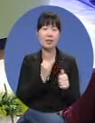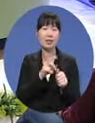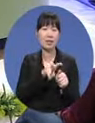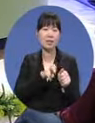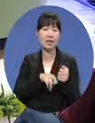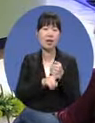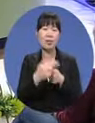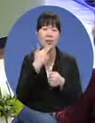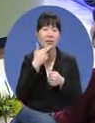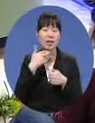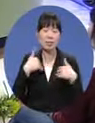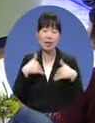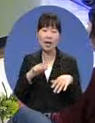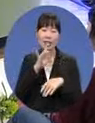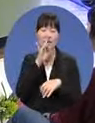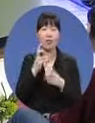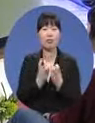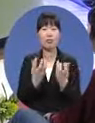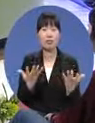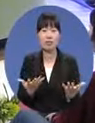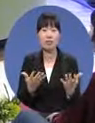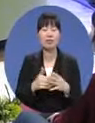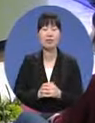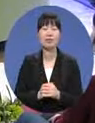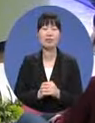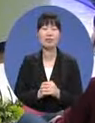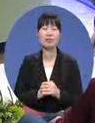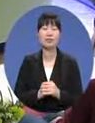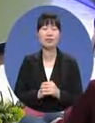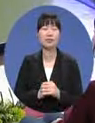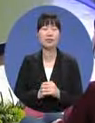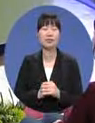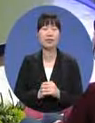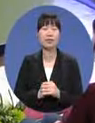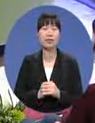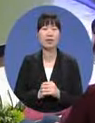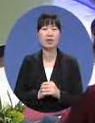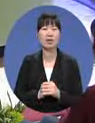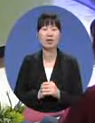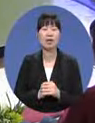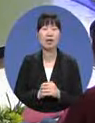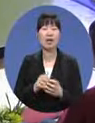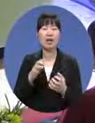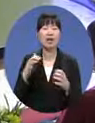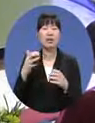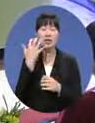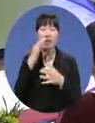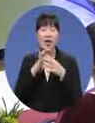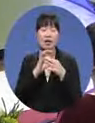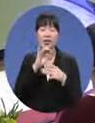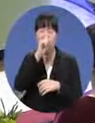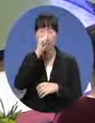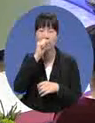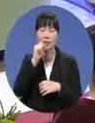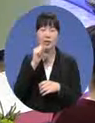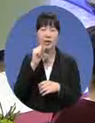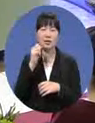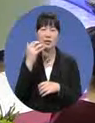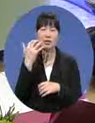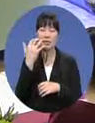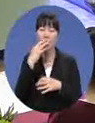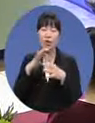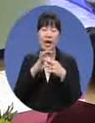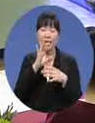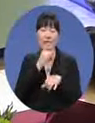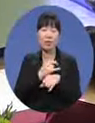없어요. 피곤해서 안 될 수도 있거든요. 그러니까 하면 좋고 아니면 말고에 나 혼자 자유행위